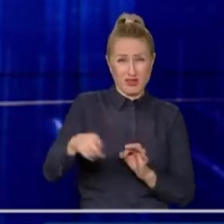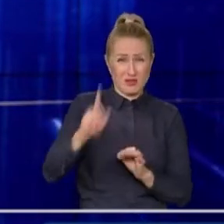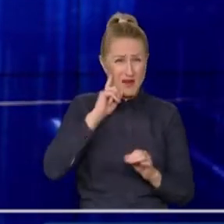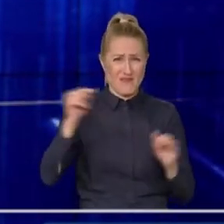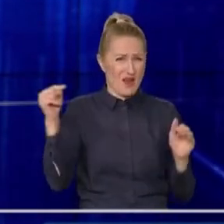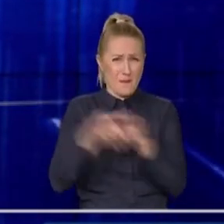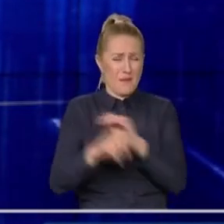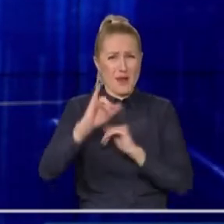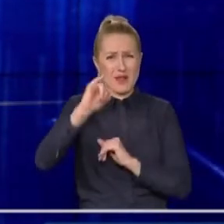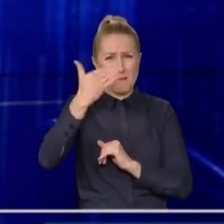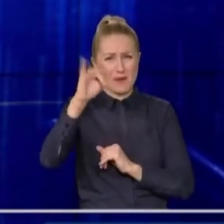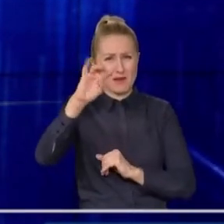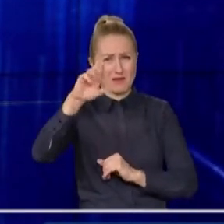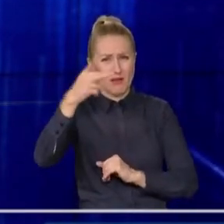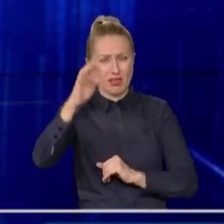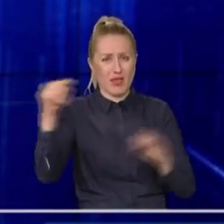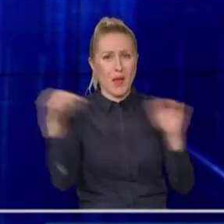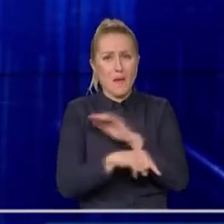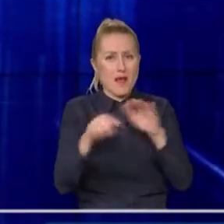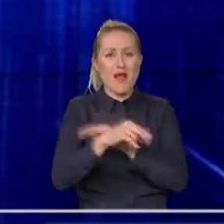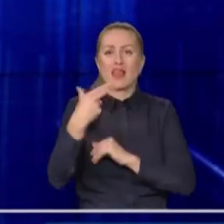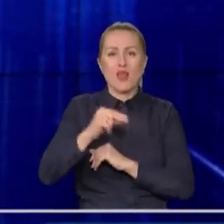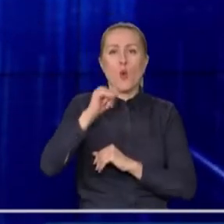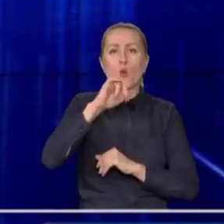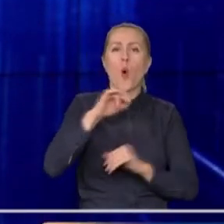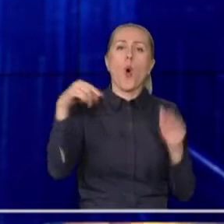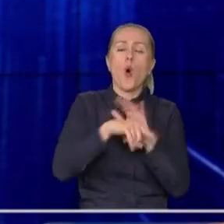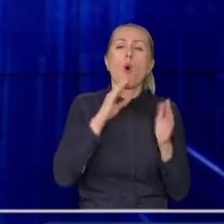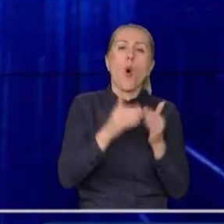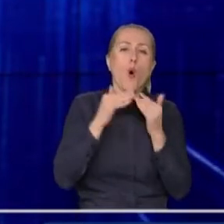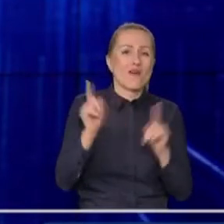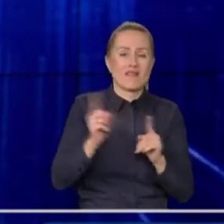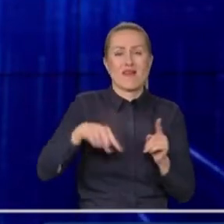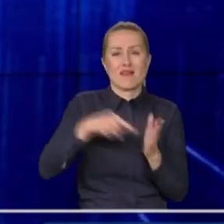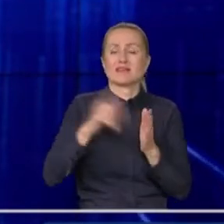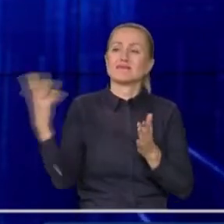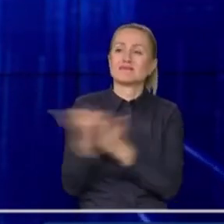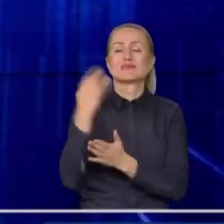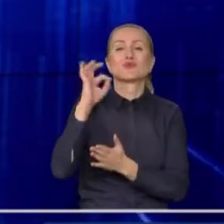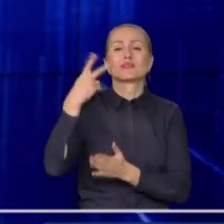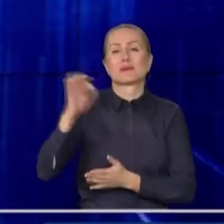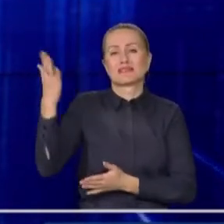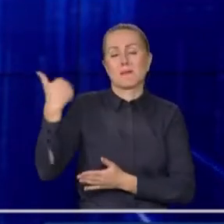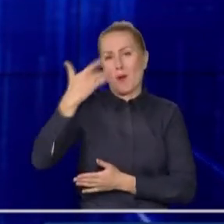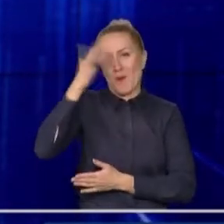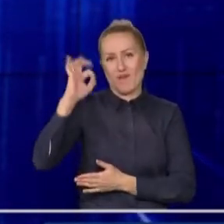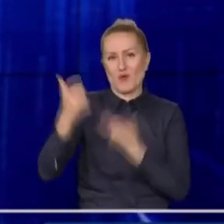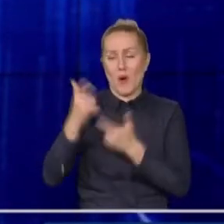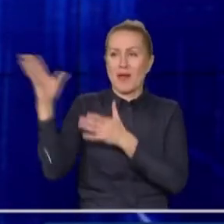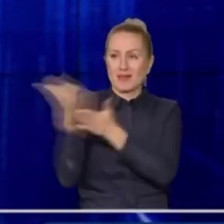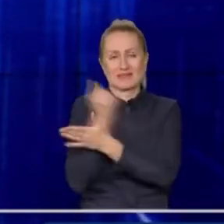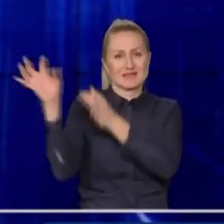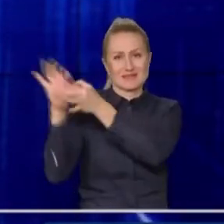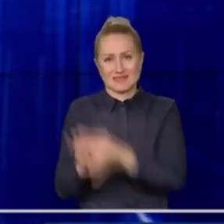migranci, którzy na terenie Białorusi zostali sprowadzeni przez reżim Łukaszenki. Są tam całkowicie legalnie. W